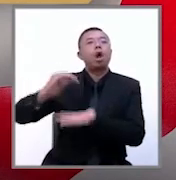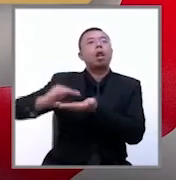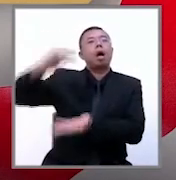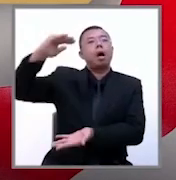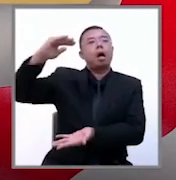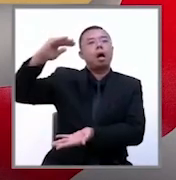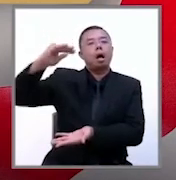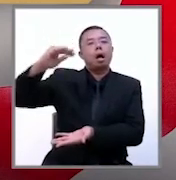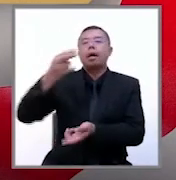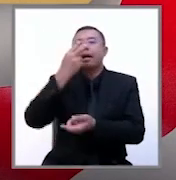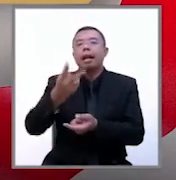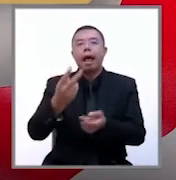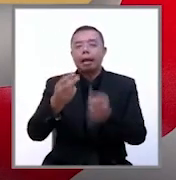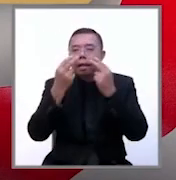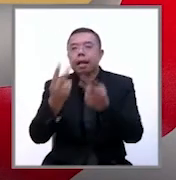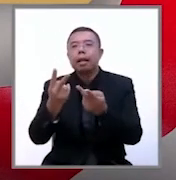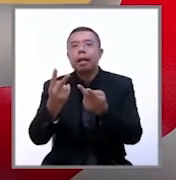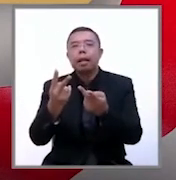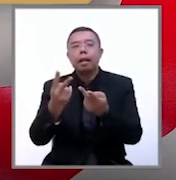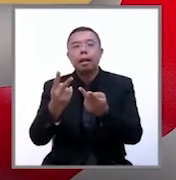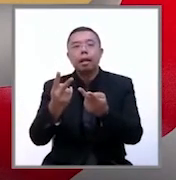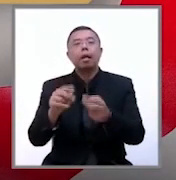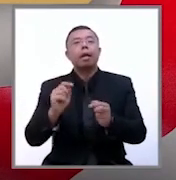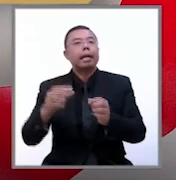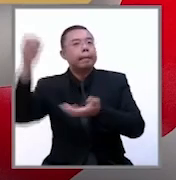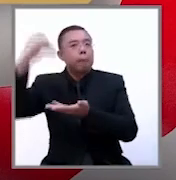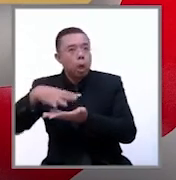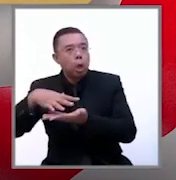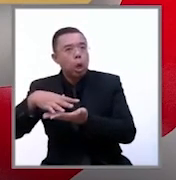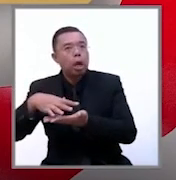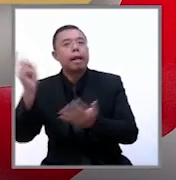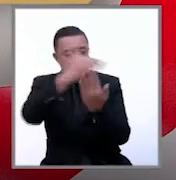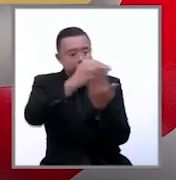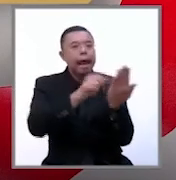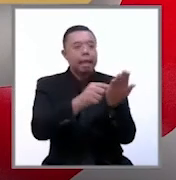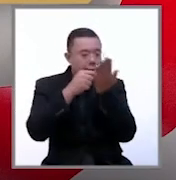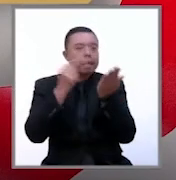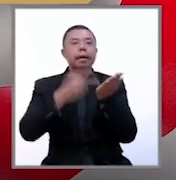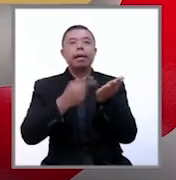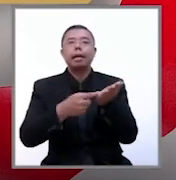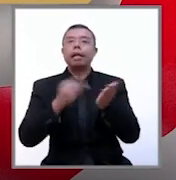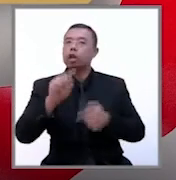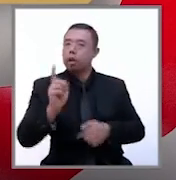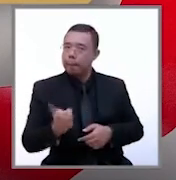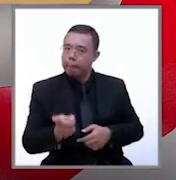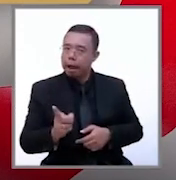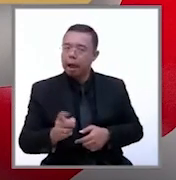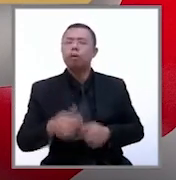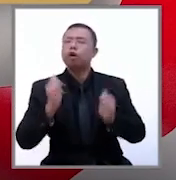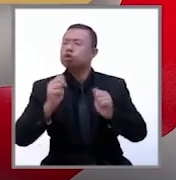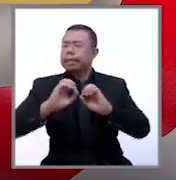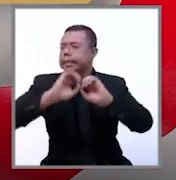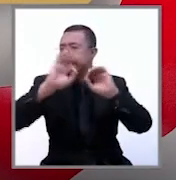semakin terdiserifikasi juga terersifikasi juga impornya dari data ini nah sebab itu kemudian secara lebih